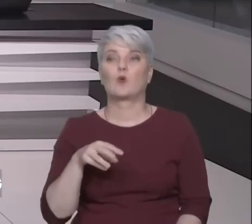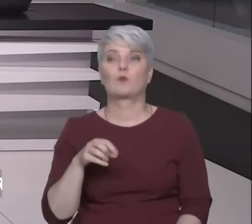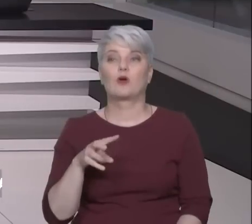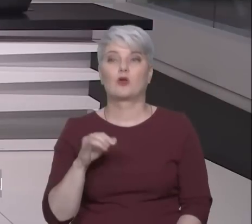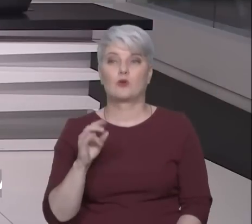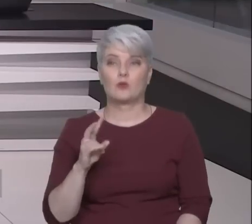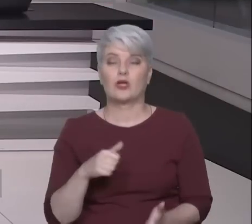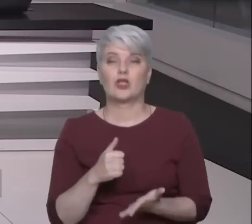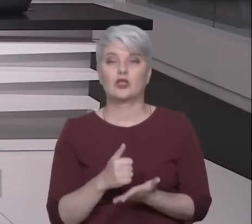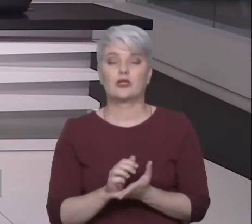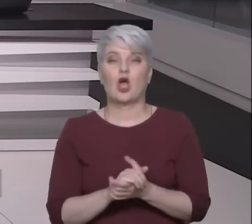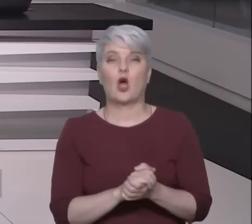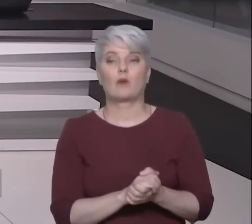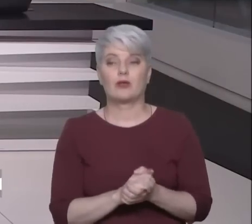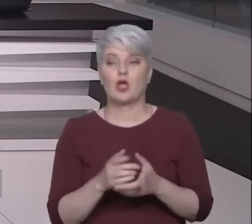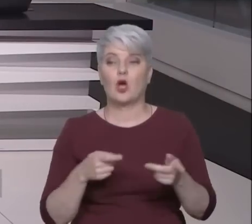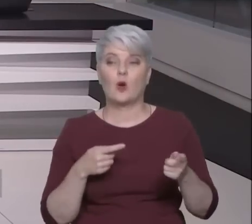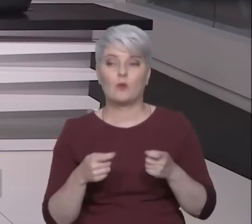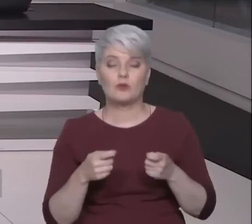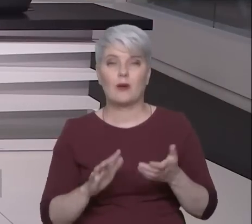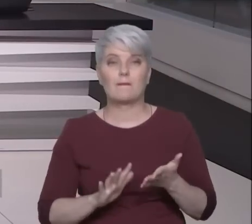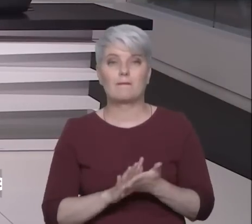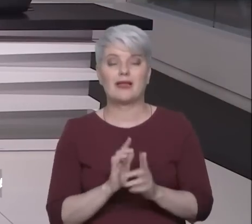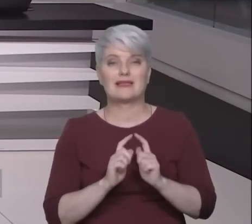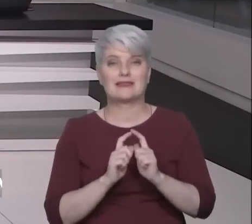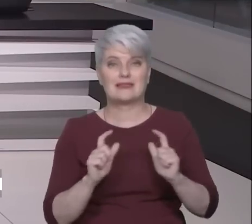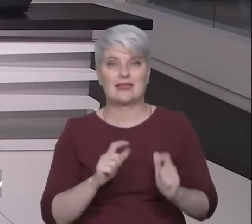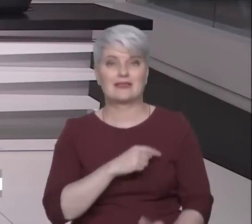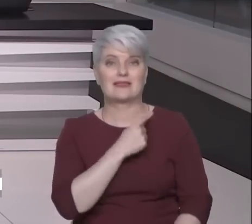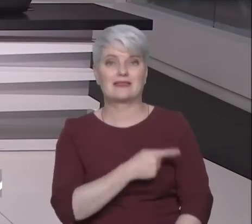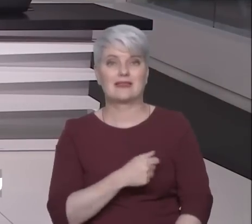об'єднаного координаційного прес-центру Сил оборони півдня України.